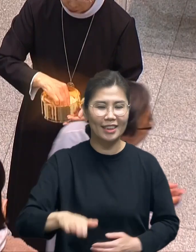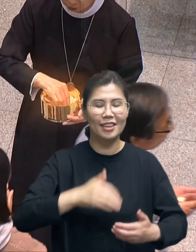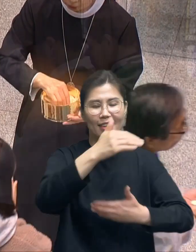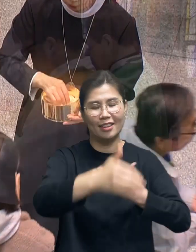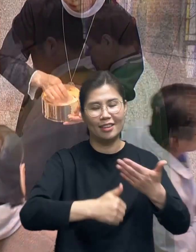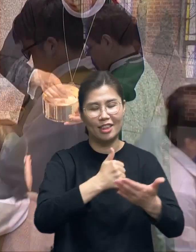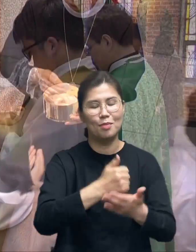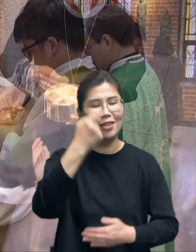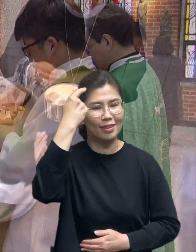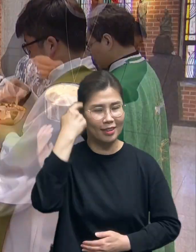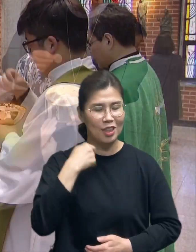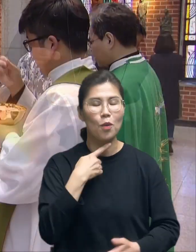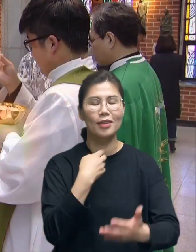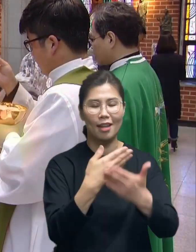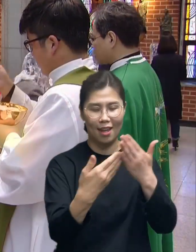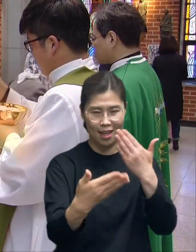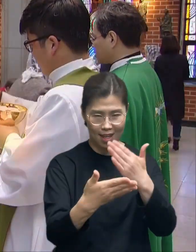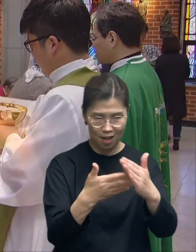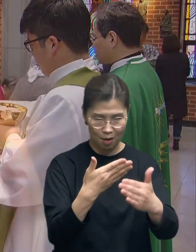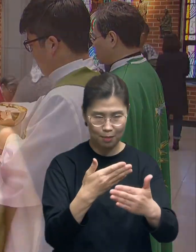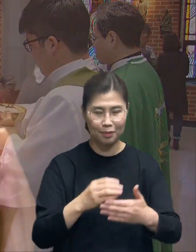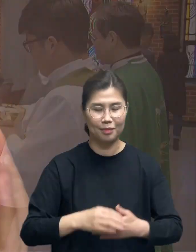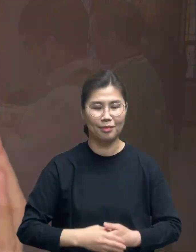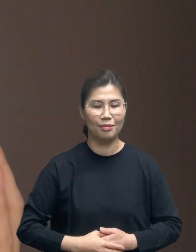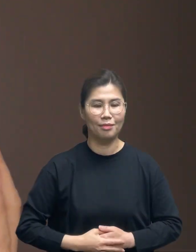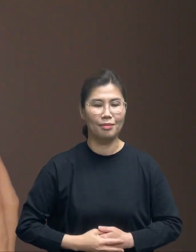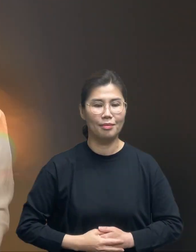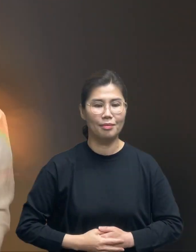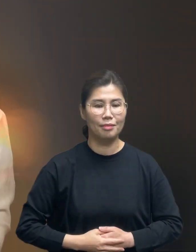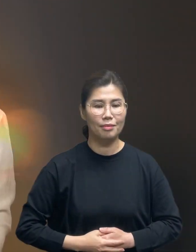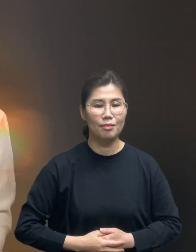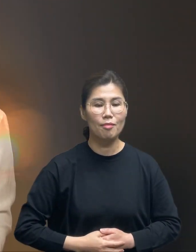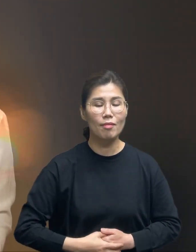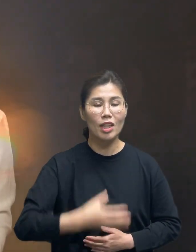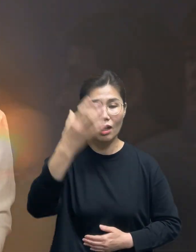받아 모시면서 우리는 하느님을 느끼고 체험합니다